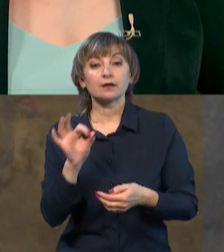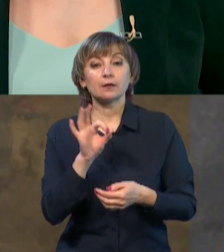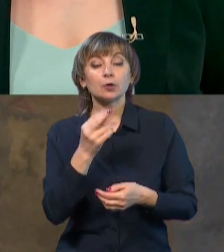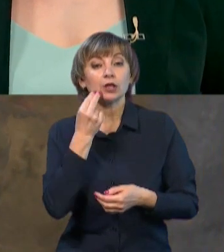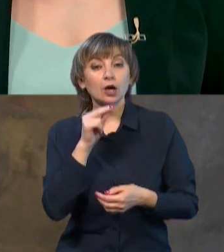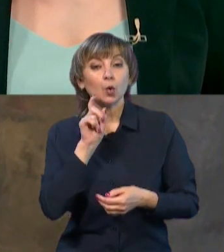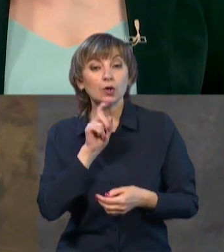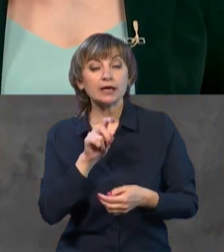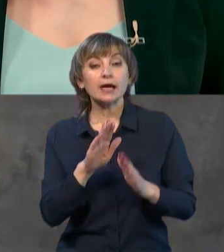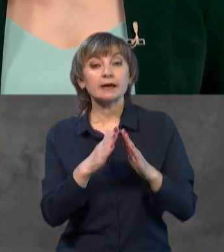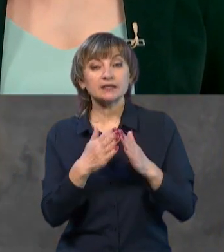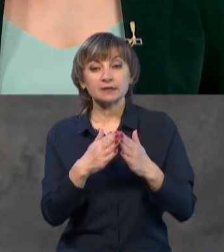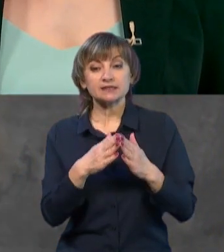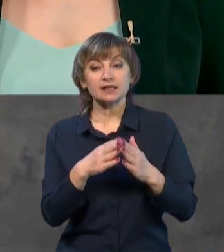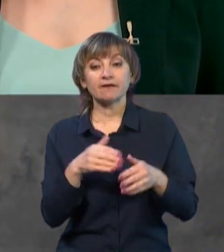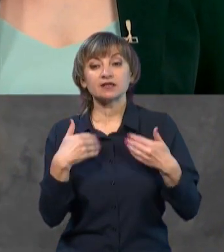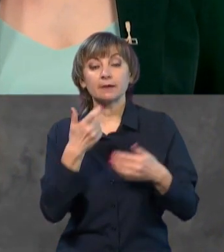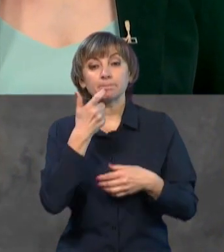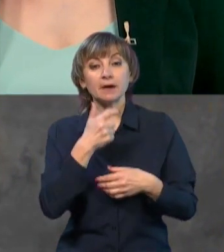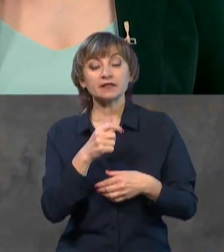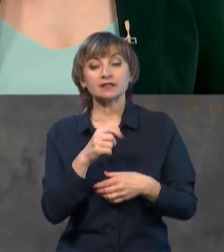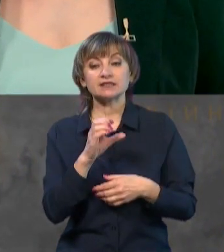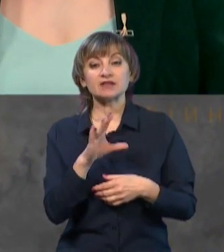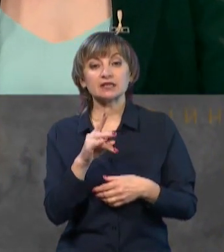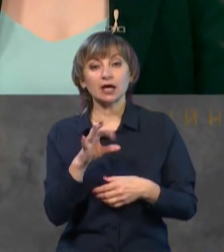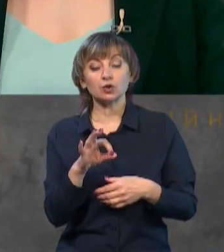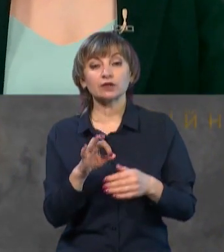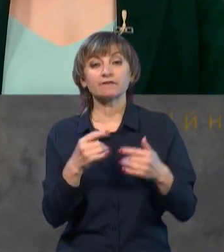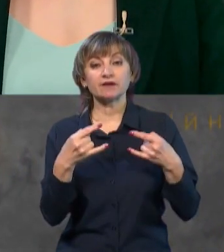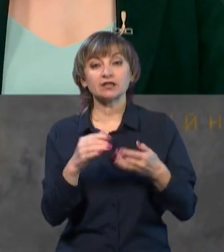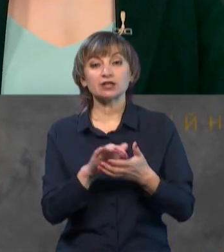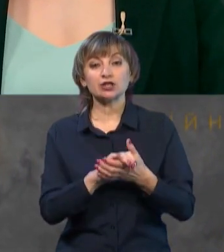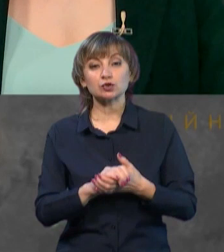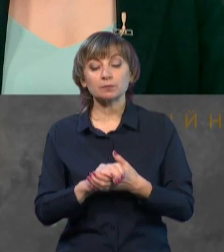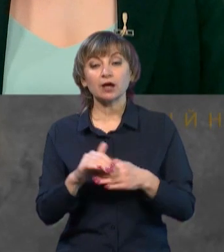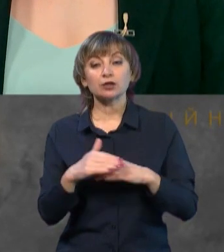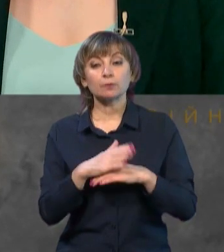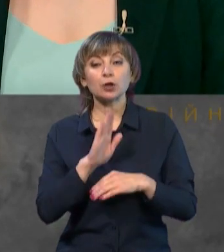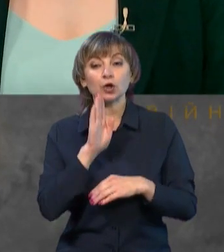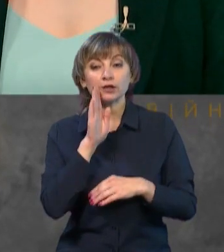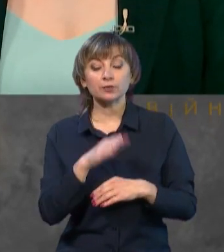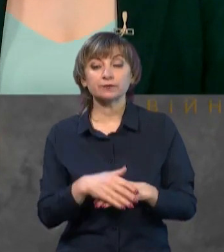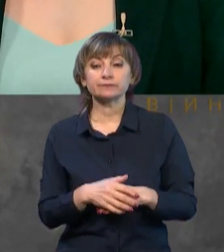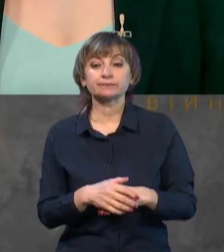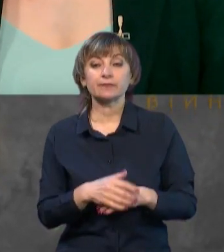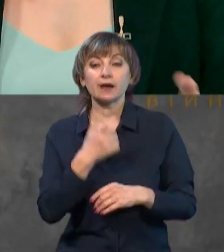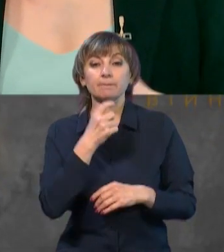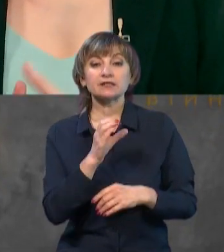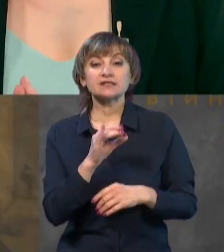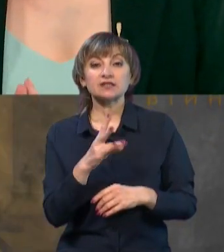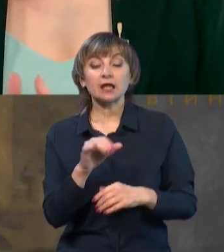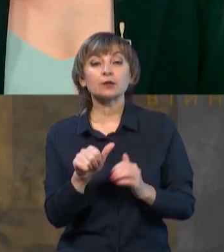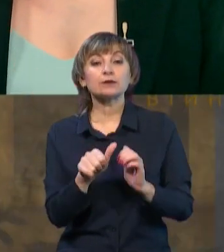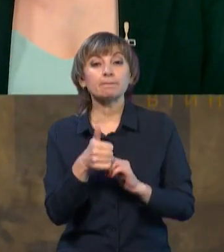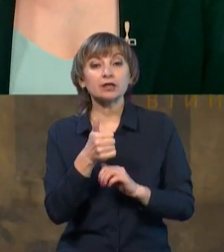найкращі українські бестселери. Вітаємо, пані Світлано, в ефірі на Суспільному. Доброго ранку. Доброго ранку. Пані Світлано,